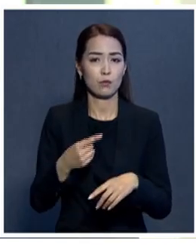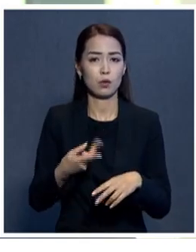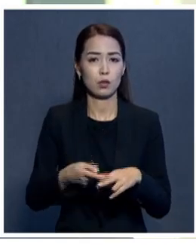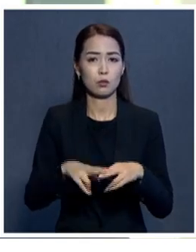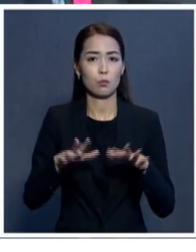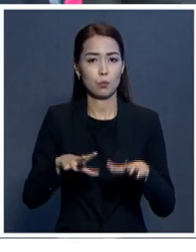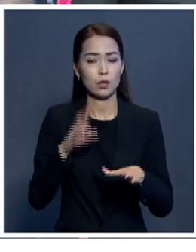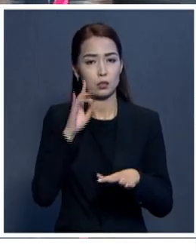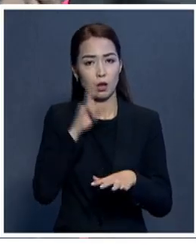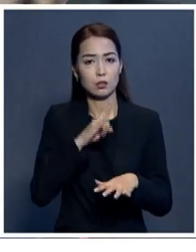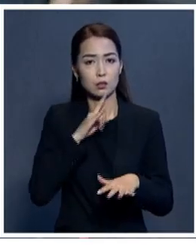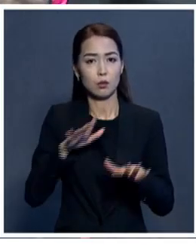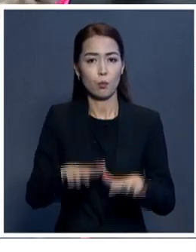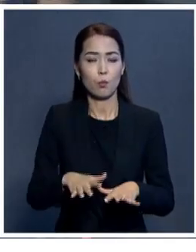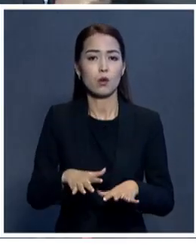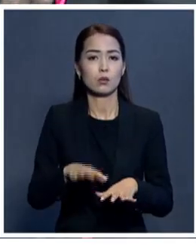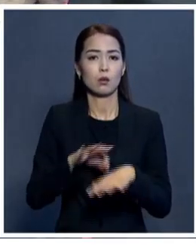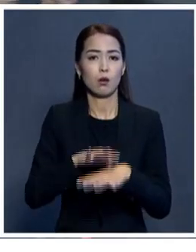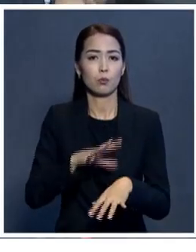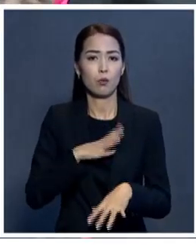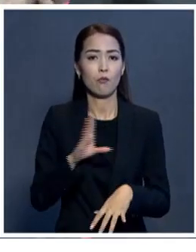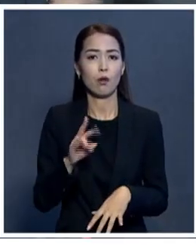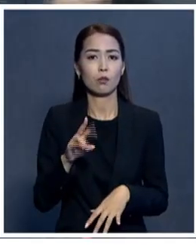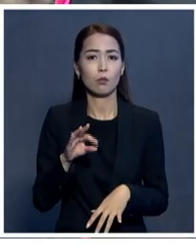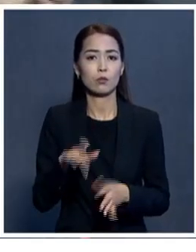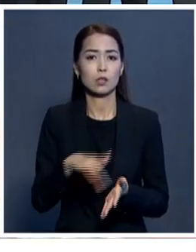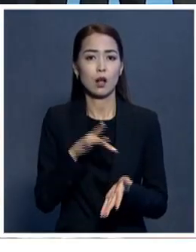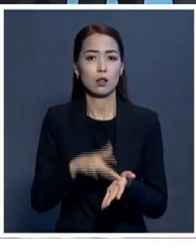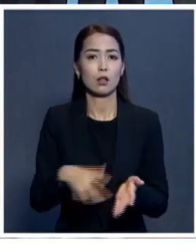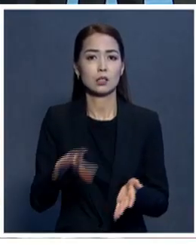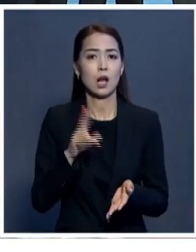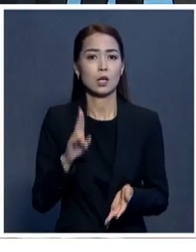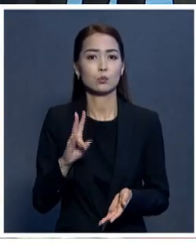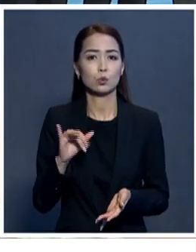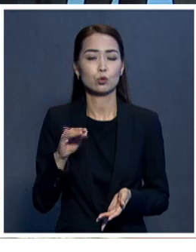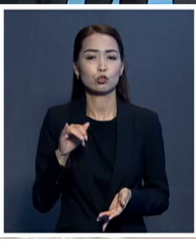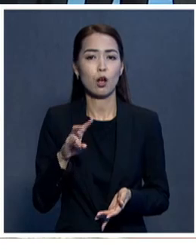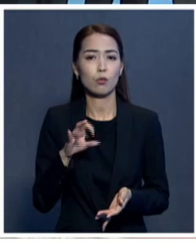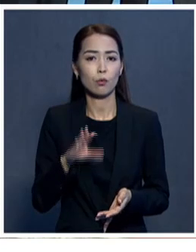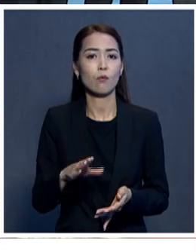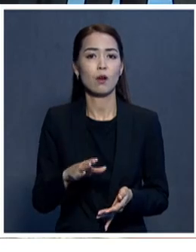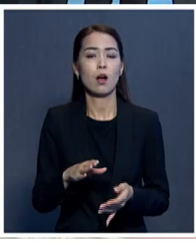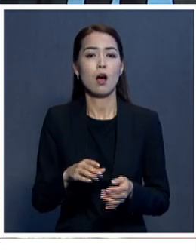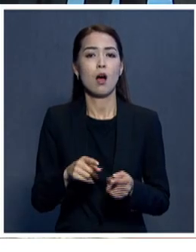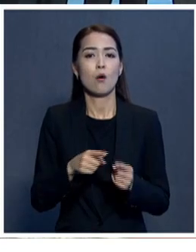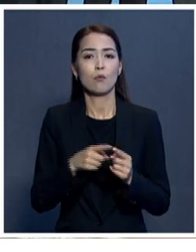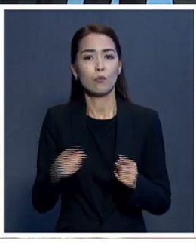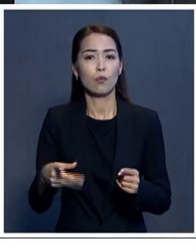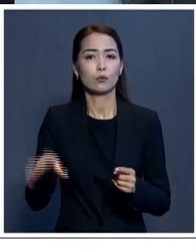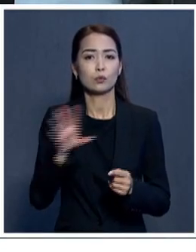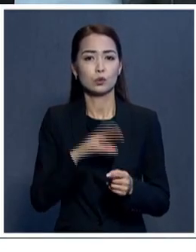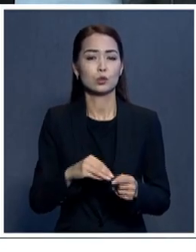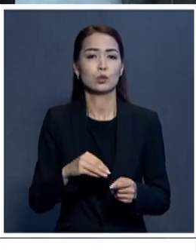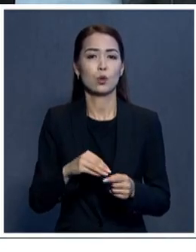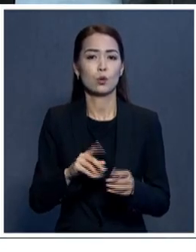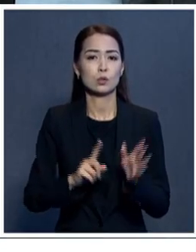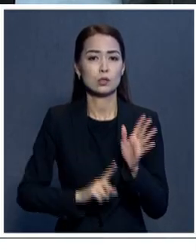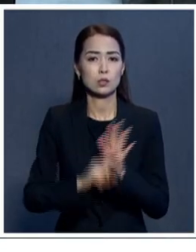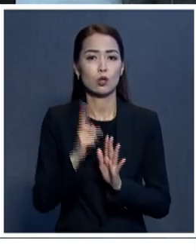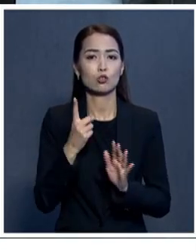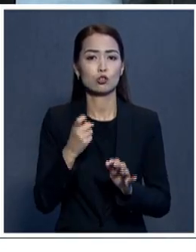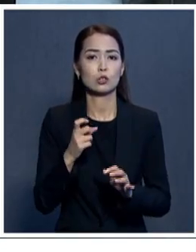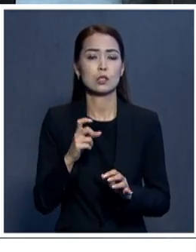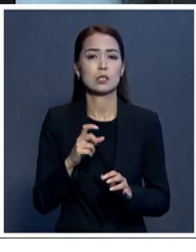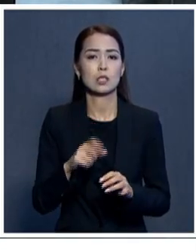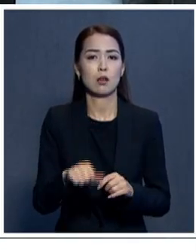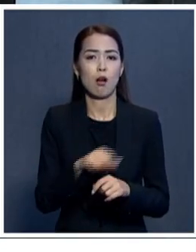деректерге үңілсек, Волковыск қаласын азат ету кезінде Қазбек Нұржанов басқаратын взвод жау тылын бұзып кіріп, 100-ге жуық